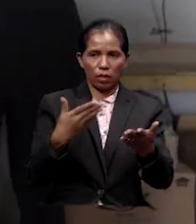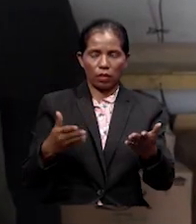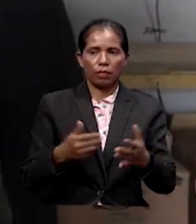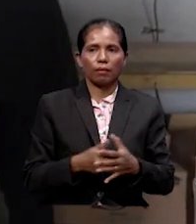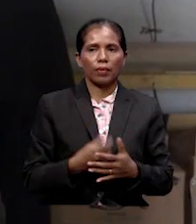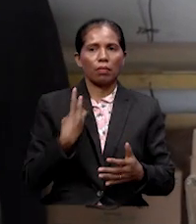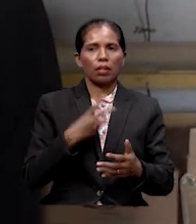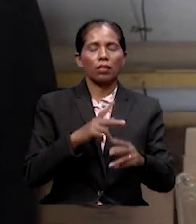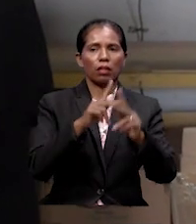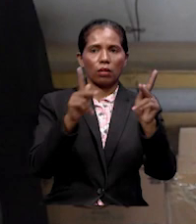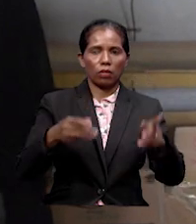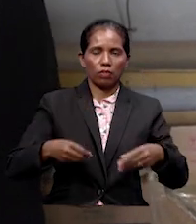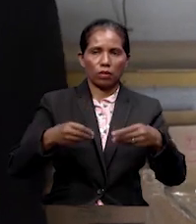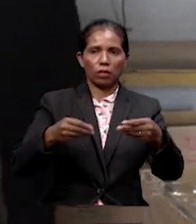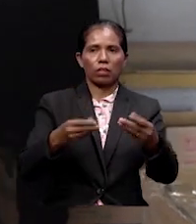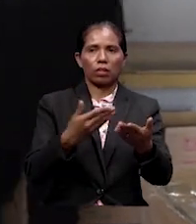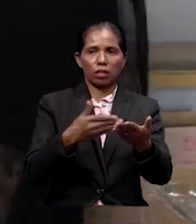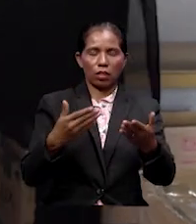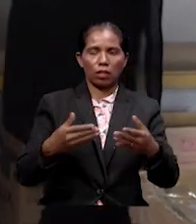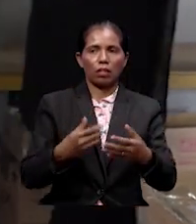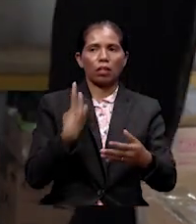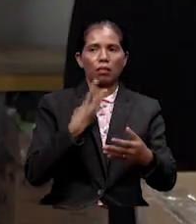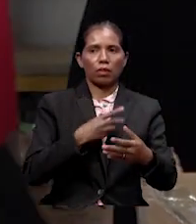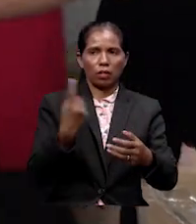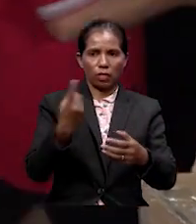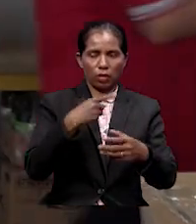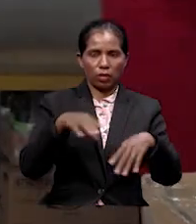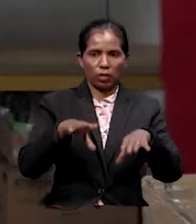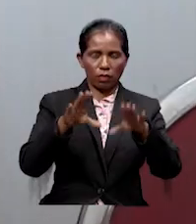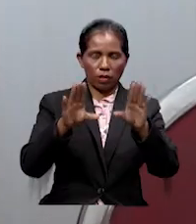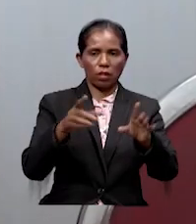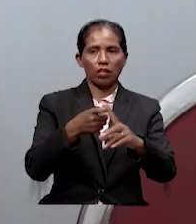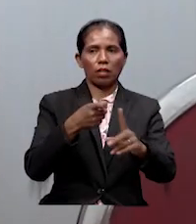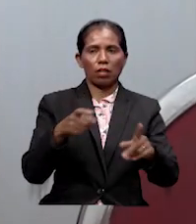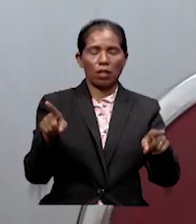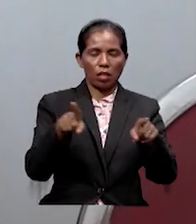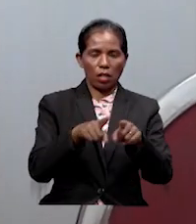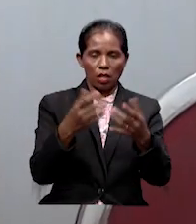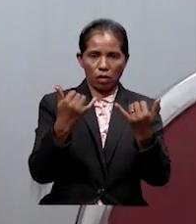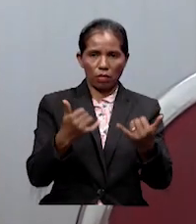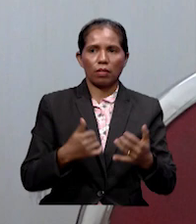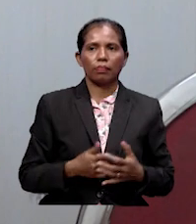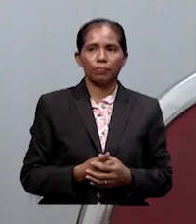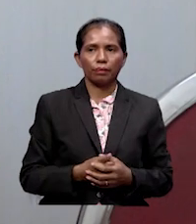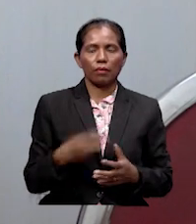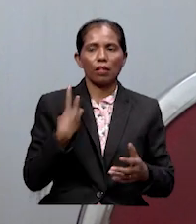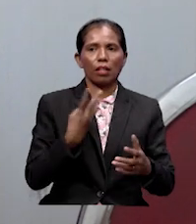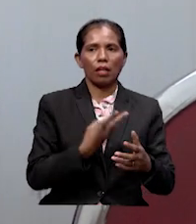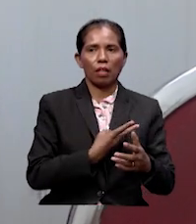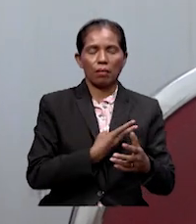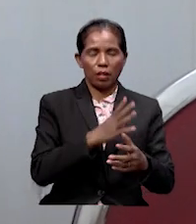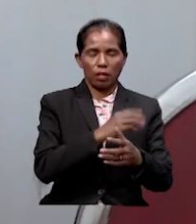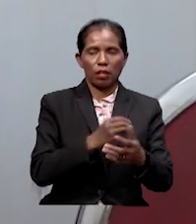distributor, ami se nafating fa antir presu ne bema anterior. Agora ada dauk ne, ami ninya soft